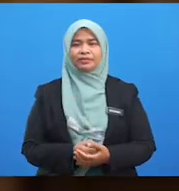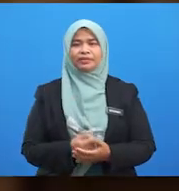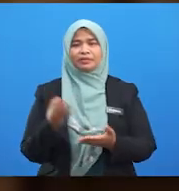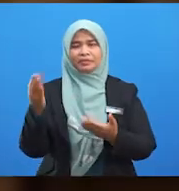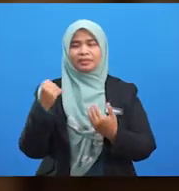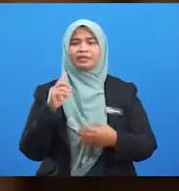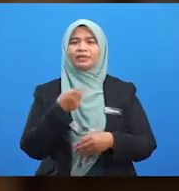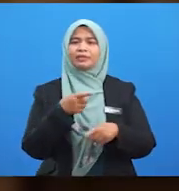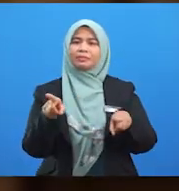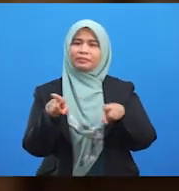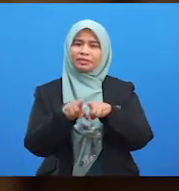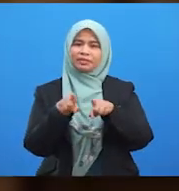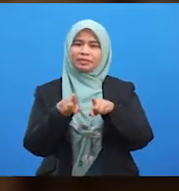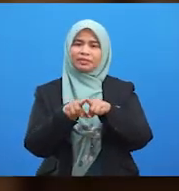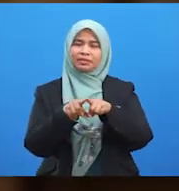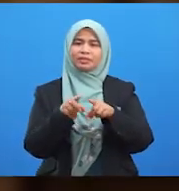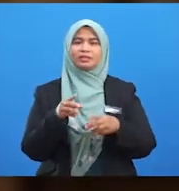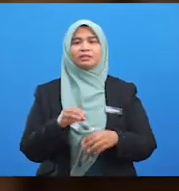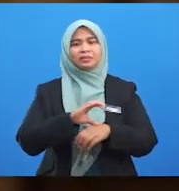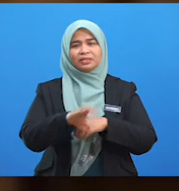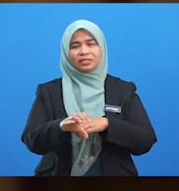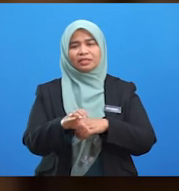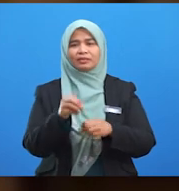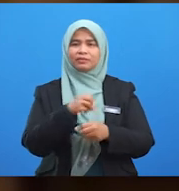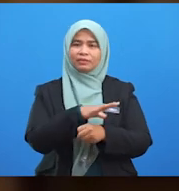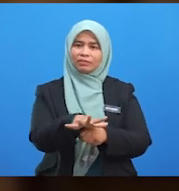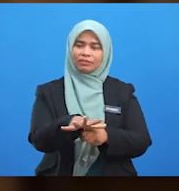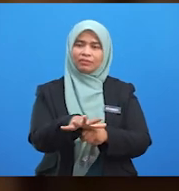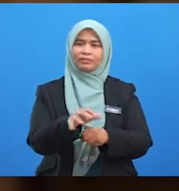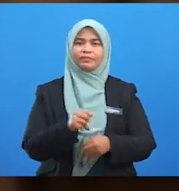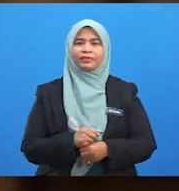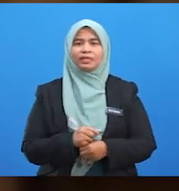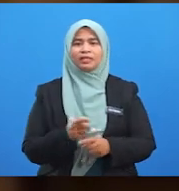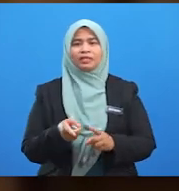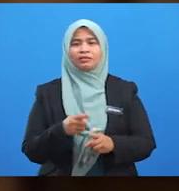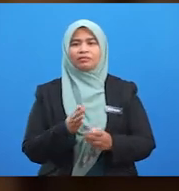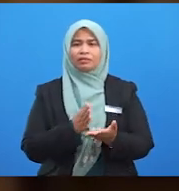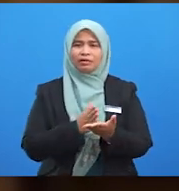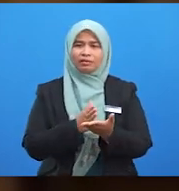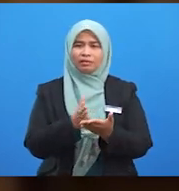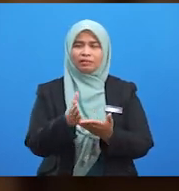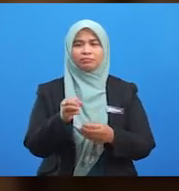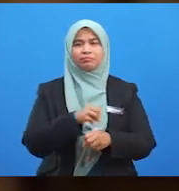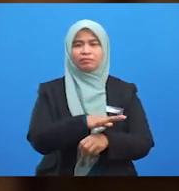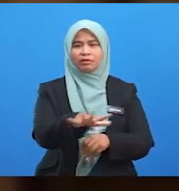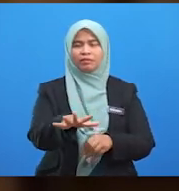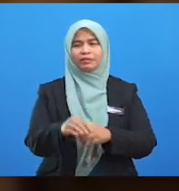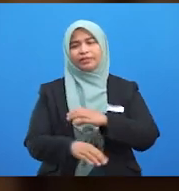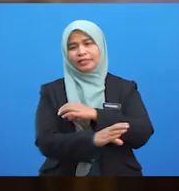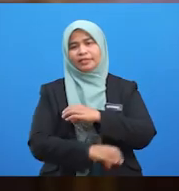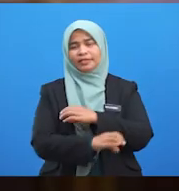Marilah kita bersama-sama mencegah pandemik COVID-19 dari terus menular di negara